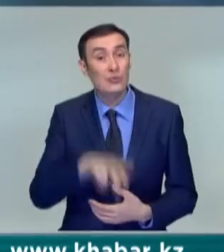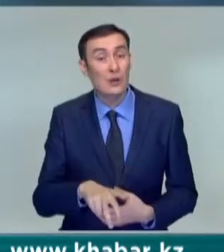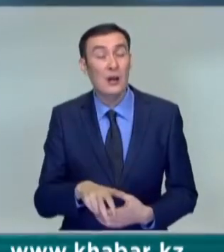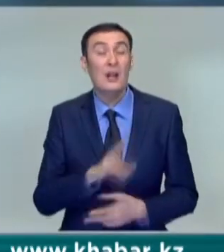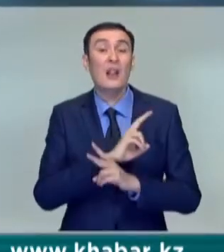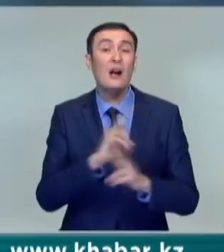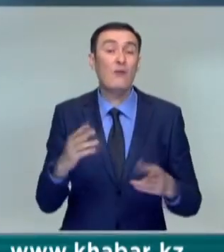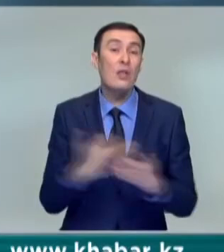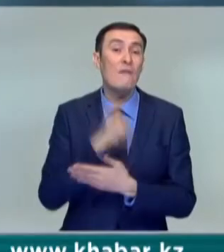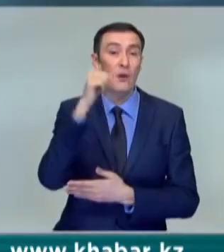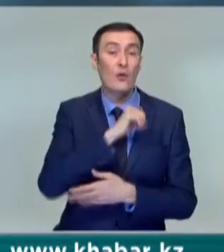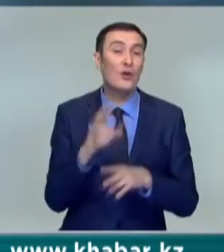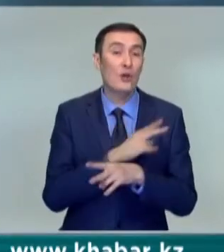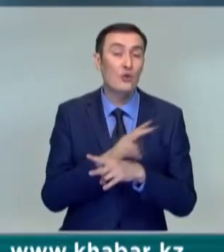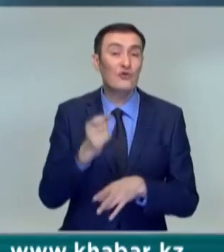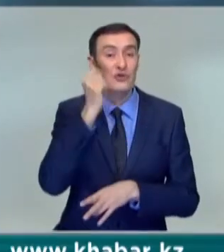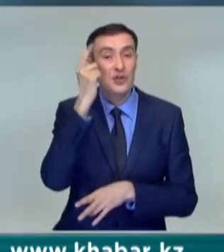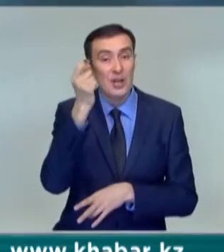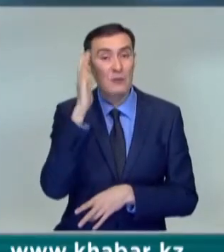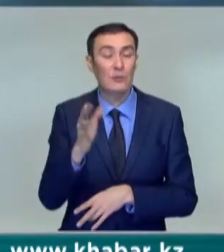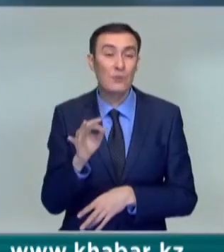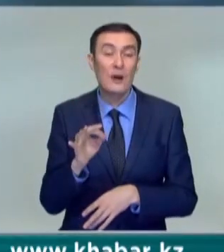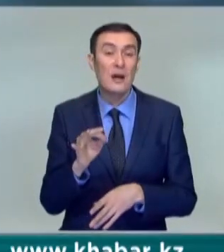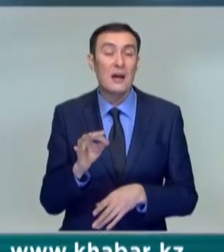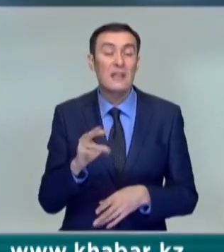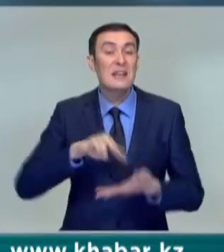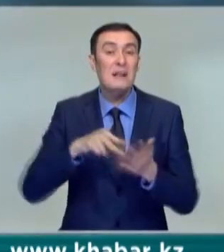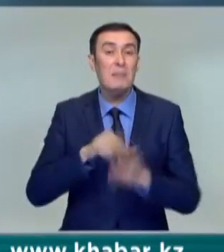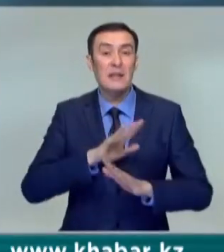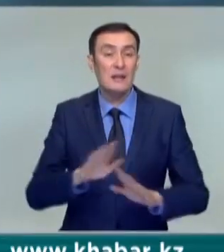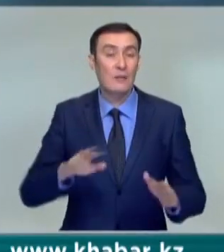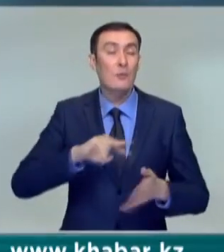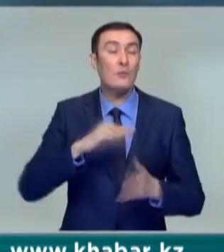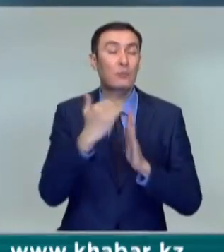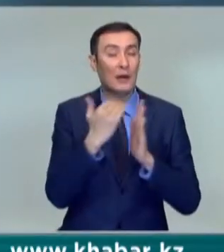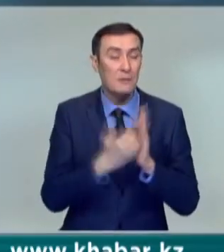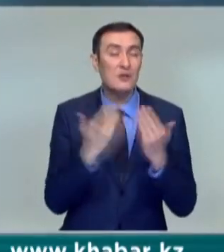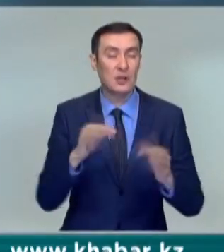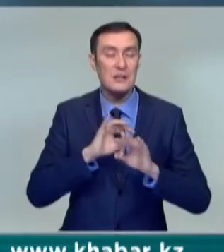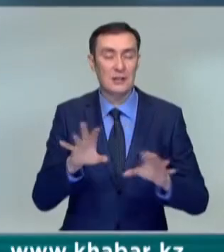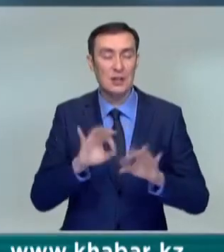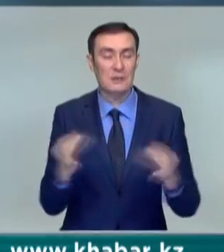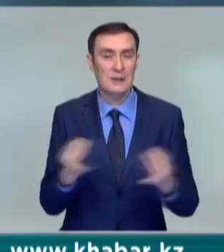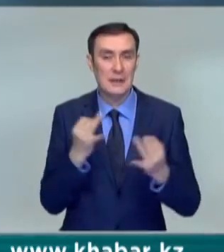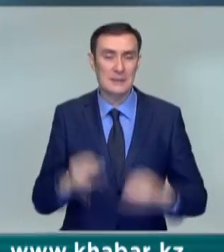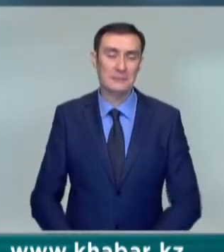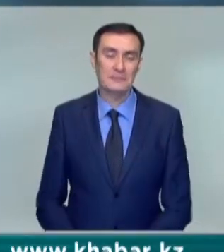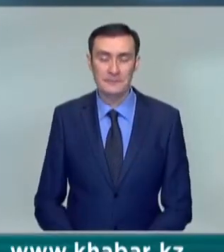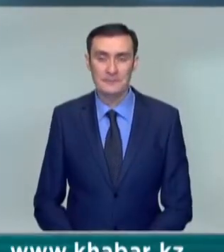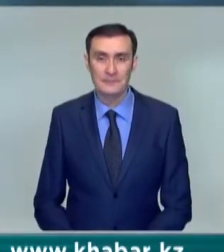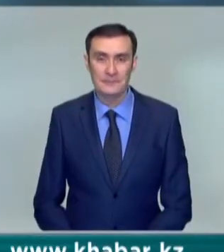же новогодняя ночь в Чехии может пройти по совсем незапланированному сценарию? Материал нашего корреспондента Надежды